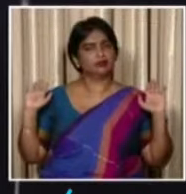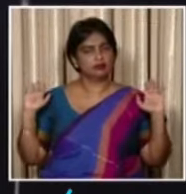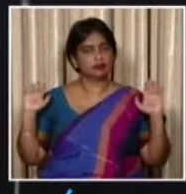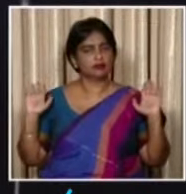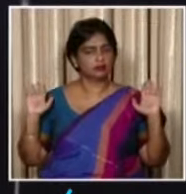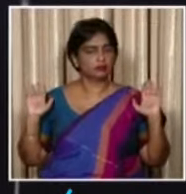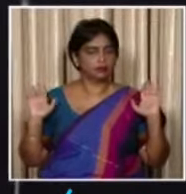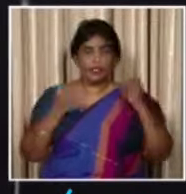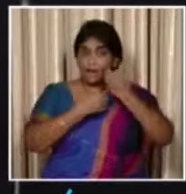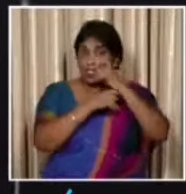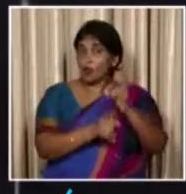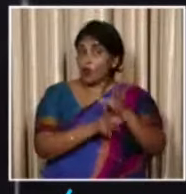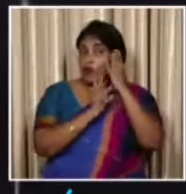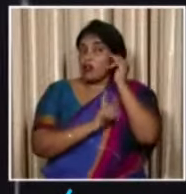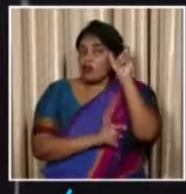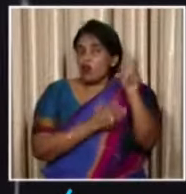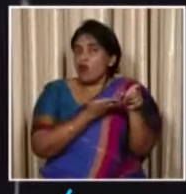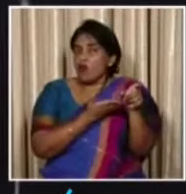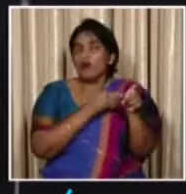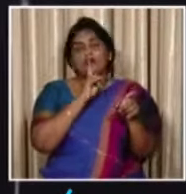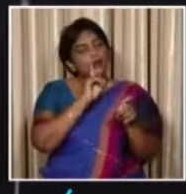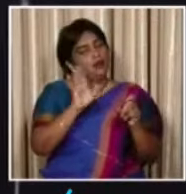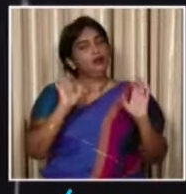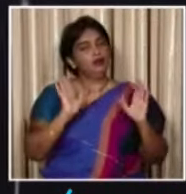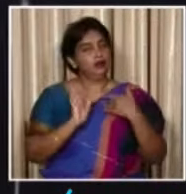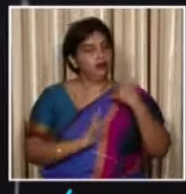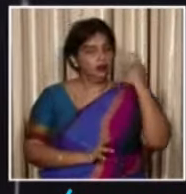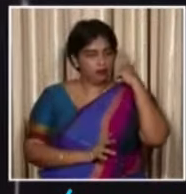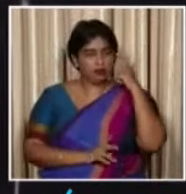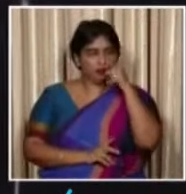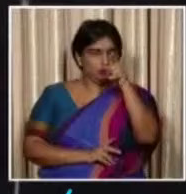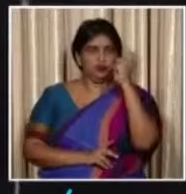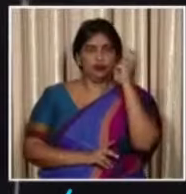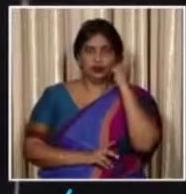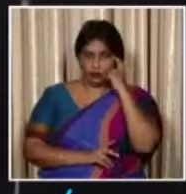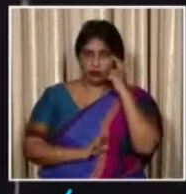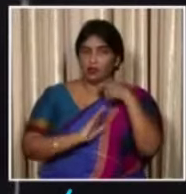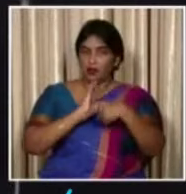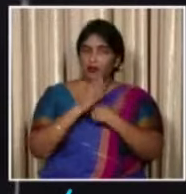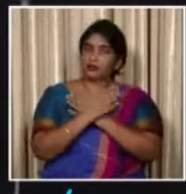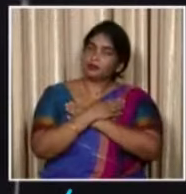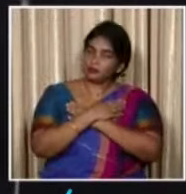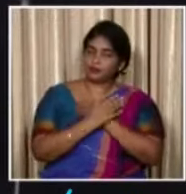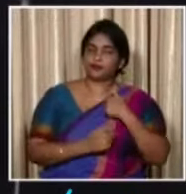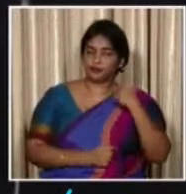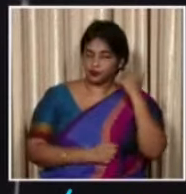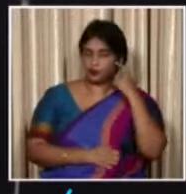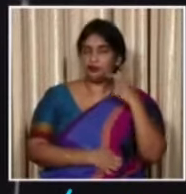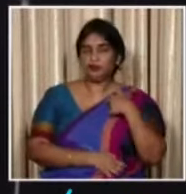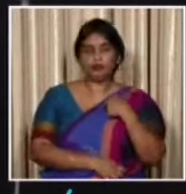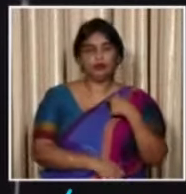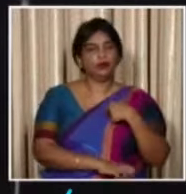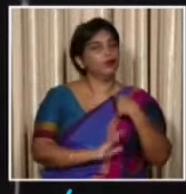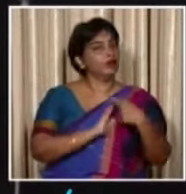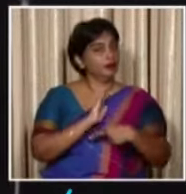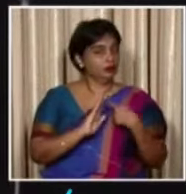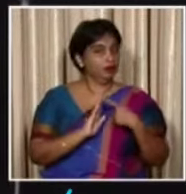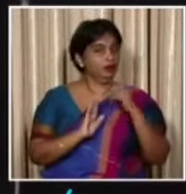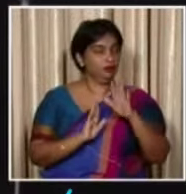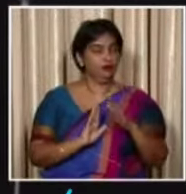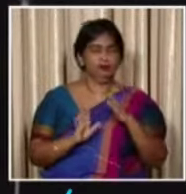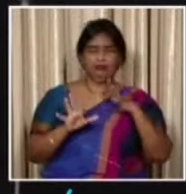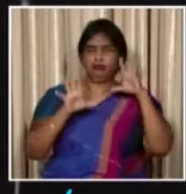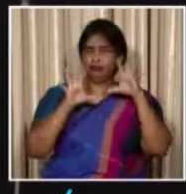biological woman හැටියට. අපි දන්නවා දරු නියෝජ්‍ය කතානක තුමුනේ ඔබත් දන්නවා ඔබත් රට ආදරය කෙනෙක් හැටියට මම දන්නවා අපේ රටට තිබ්බ